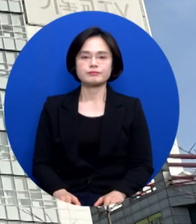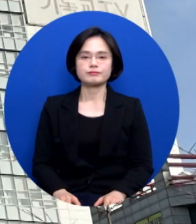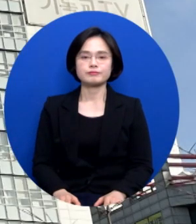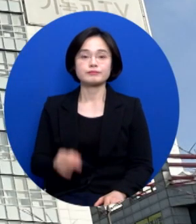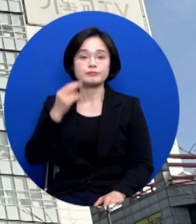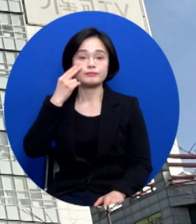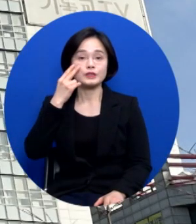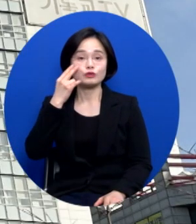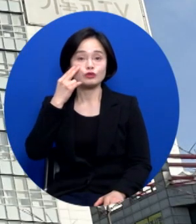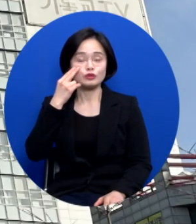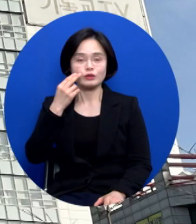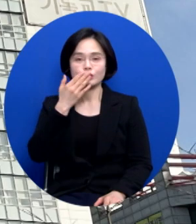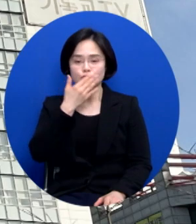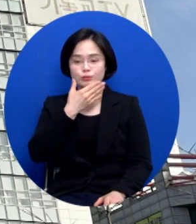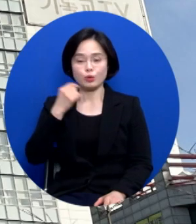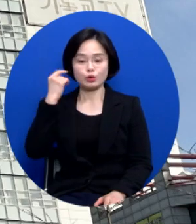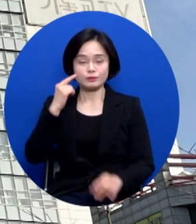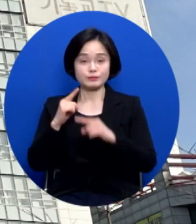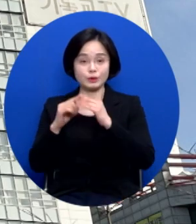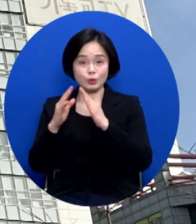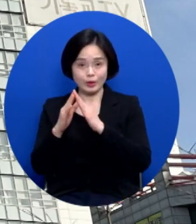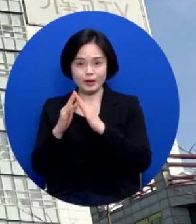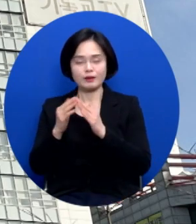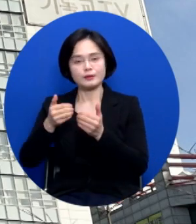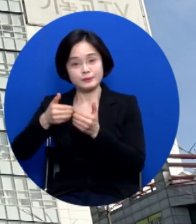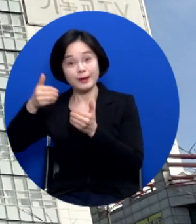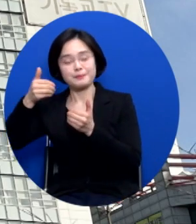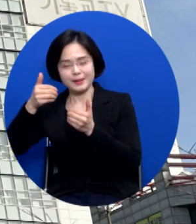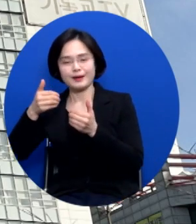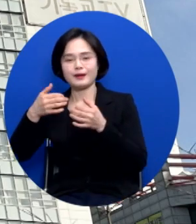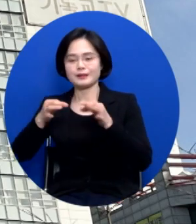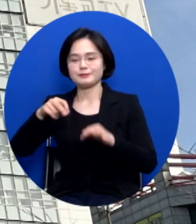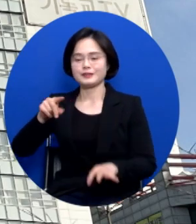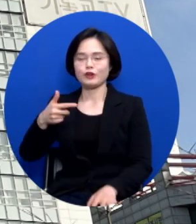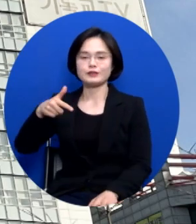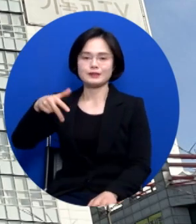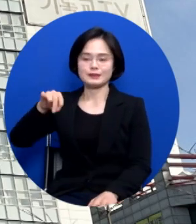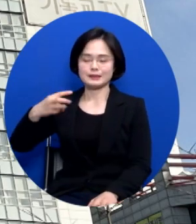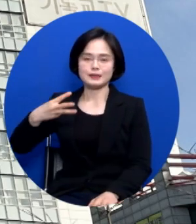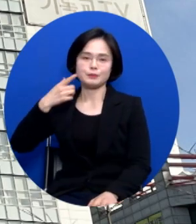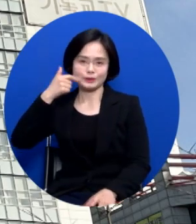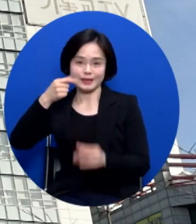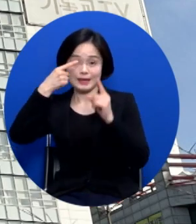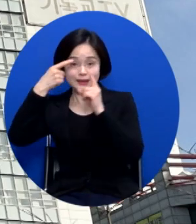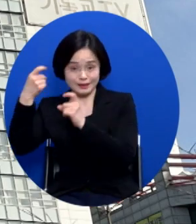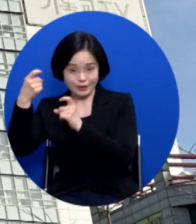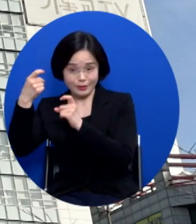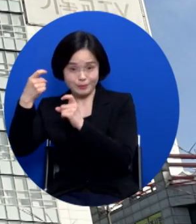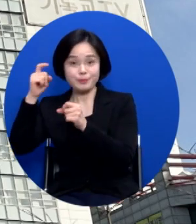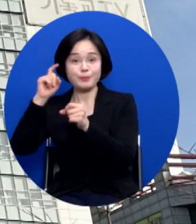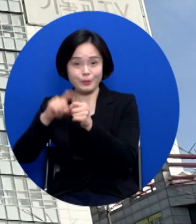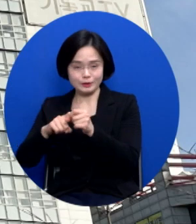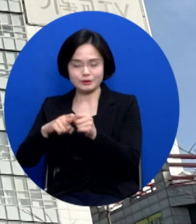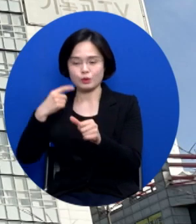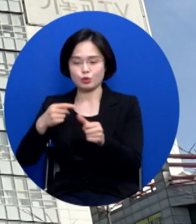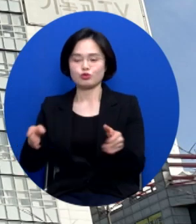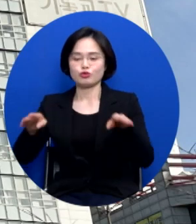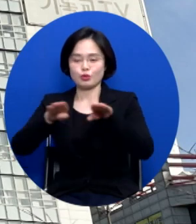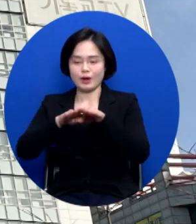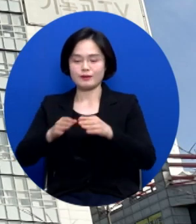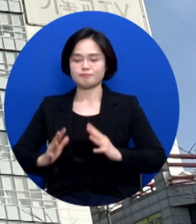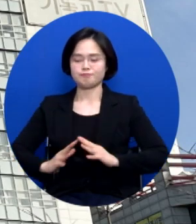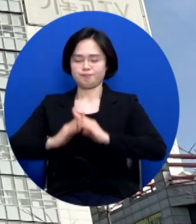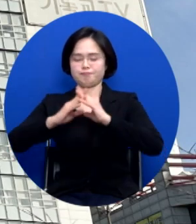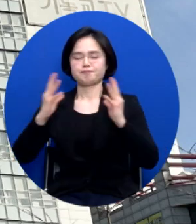미국 뉴저지 순복음교회 김선실 목사를 기념하고 다음 세대를 양육하기 위한 김선실 기념 교육관이